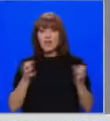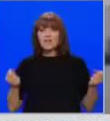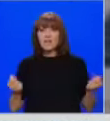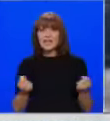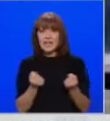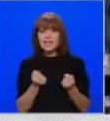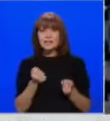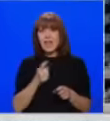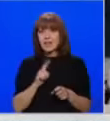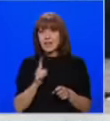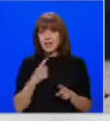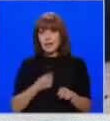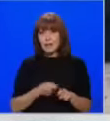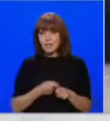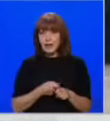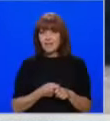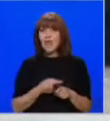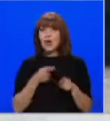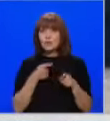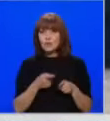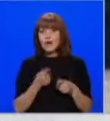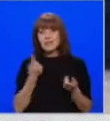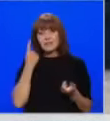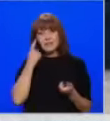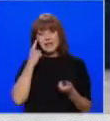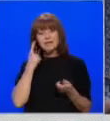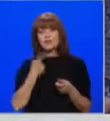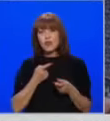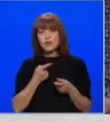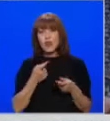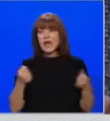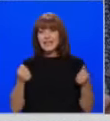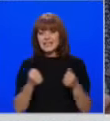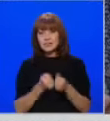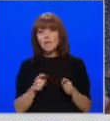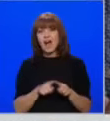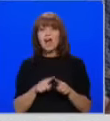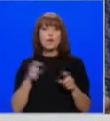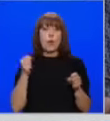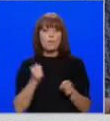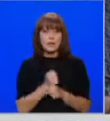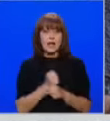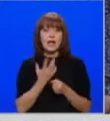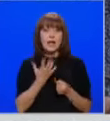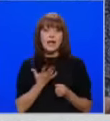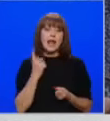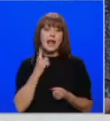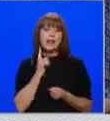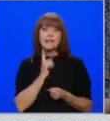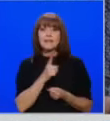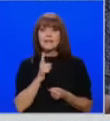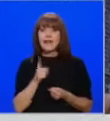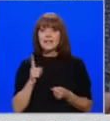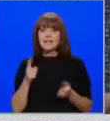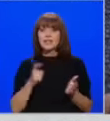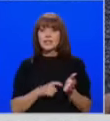прокурорът е преценил, че деянието му е извършено при евентуален умисъл. За това престъпление законът предвижда наказание лишаване от свобода от 10